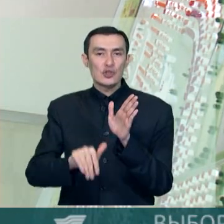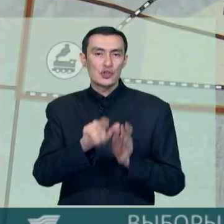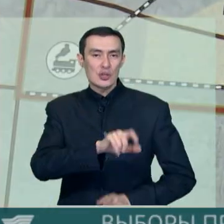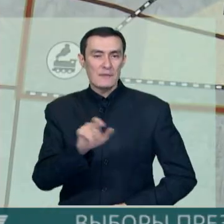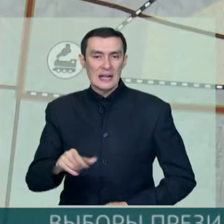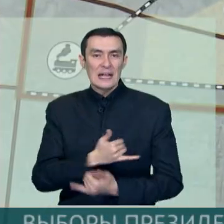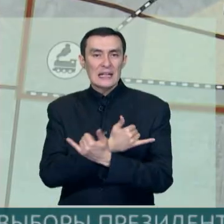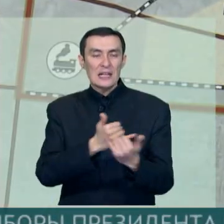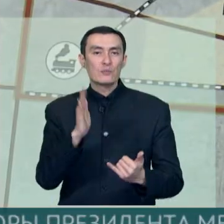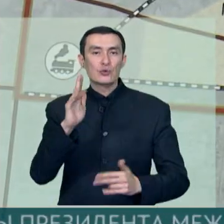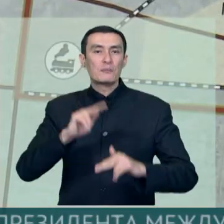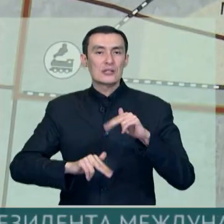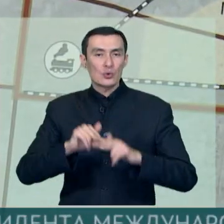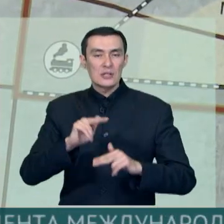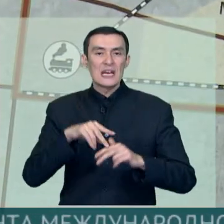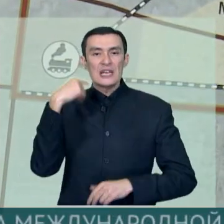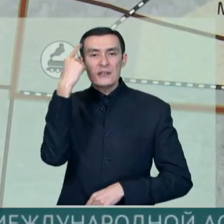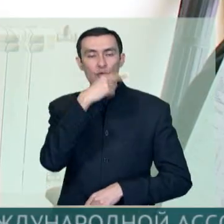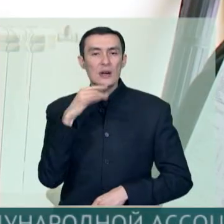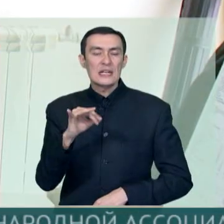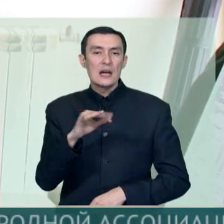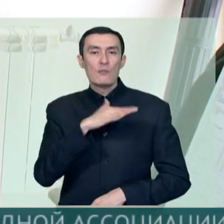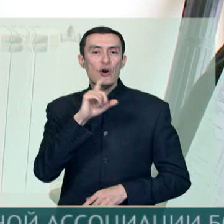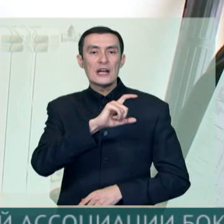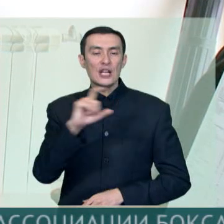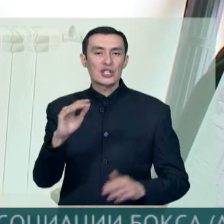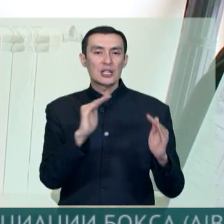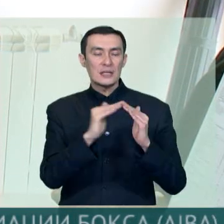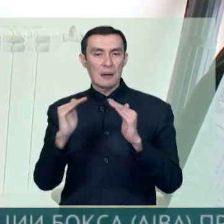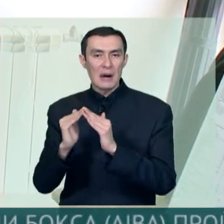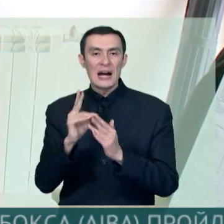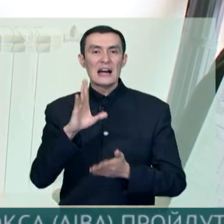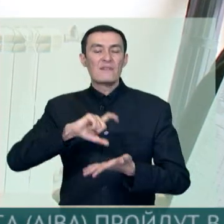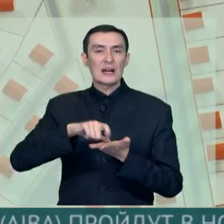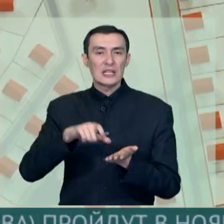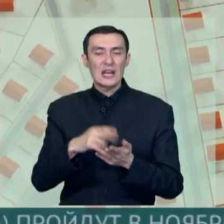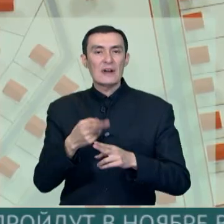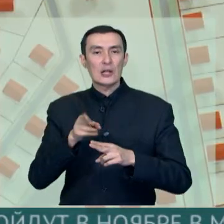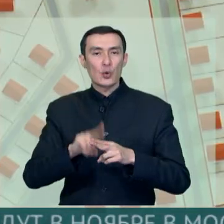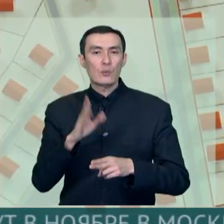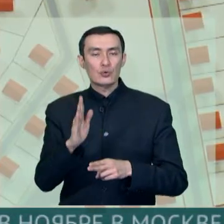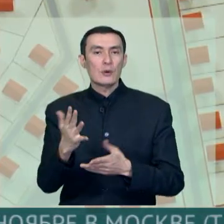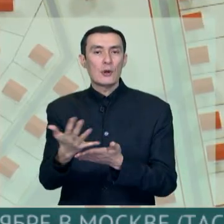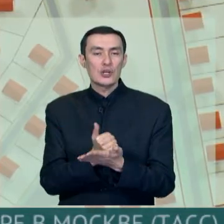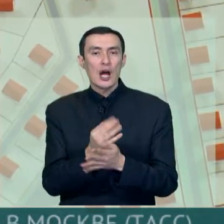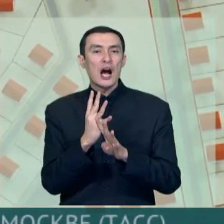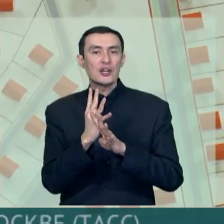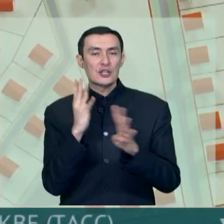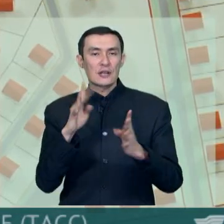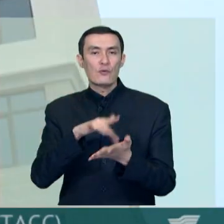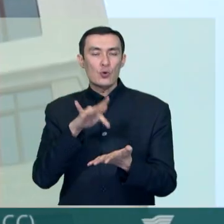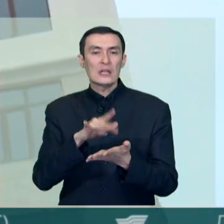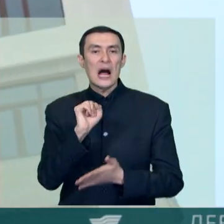человек. Для них построят индивидуальные многоэтажные жилые дома, квартиры, в которых получат очередники